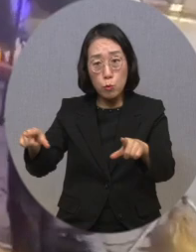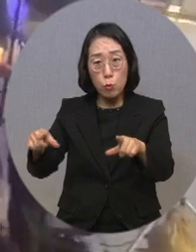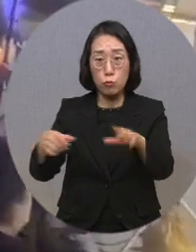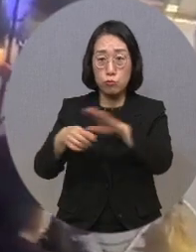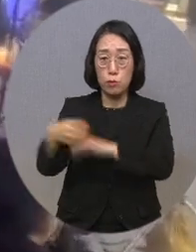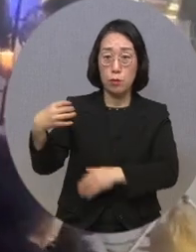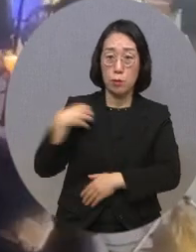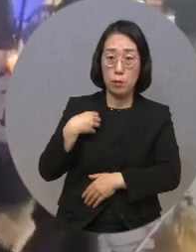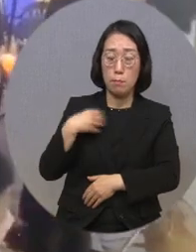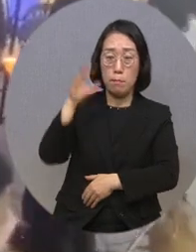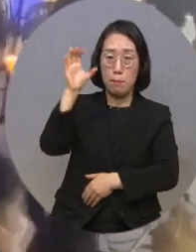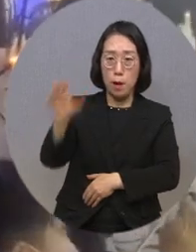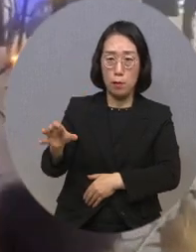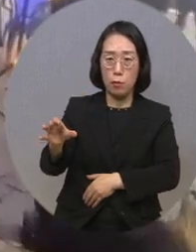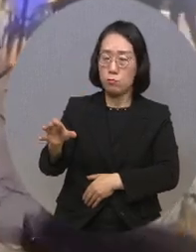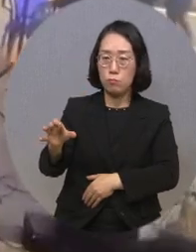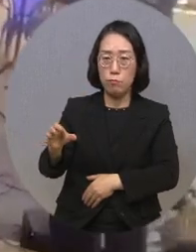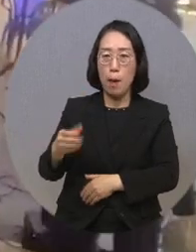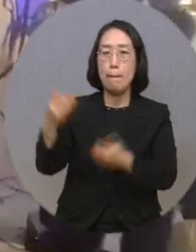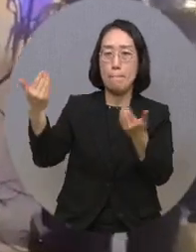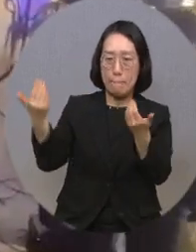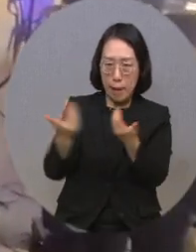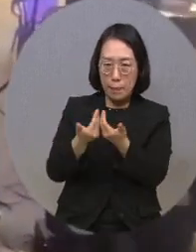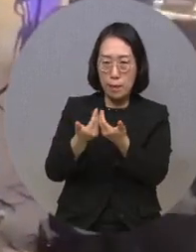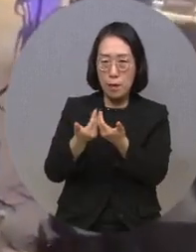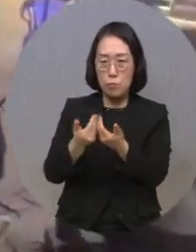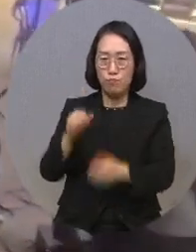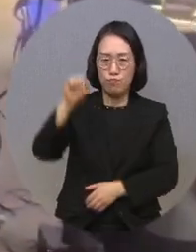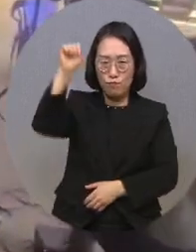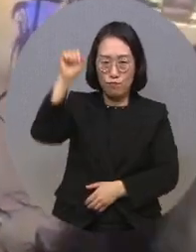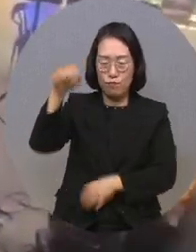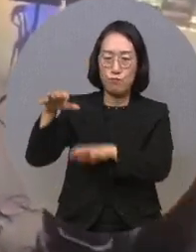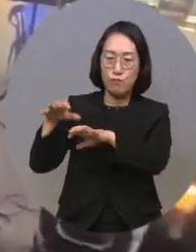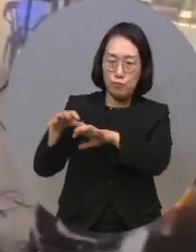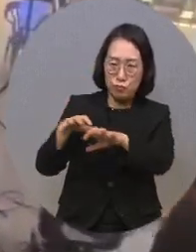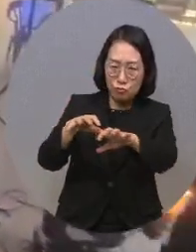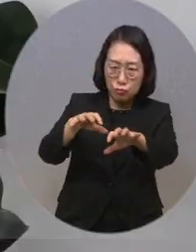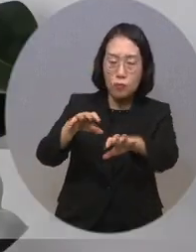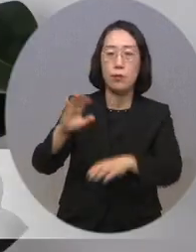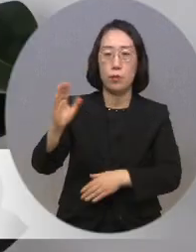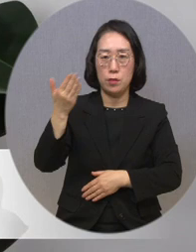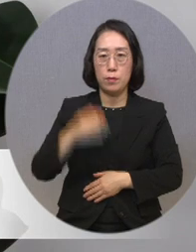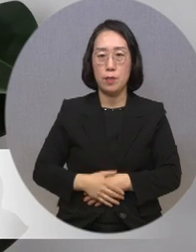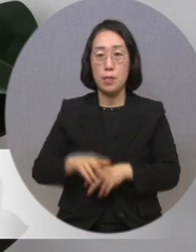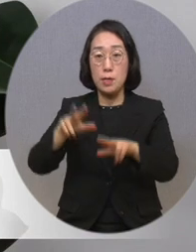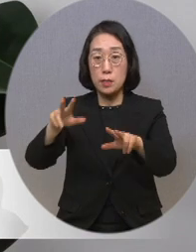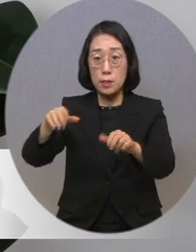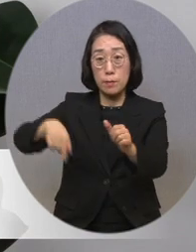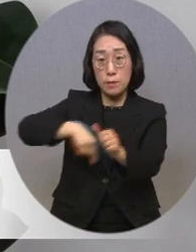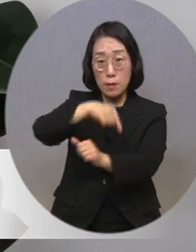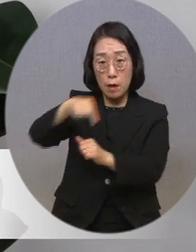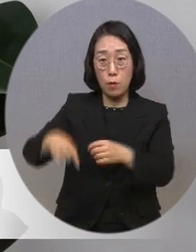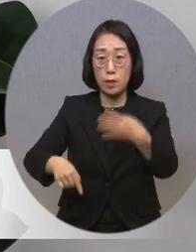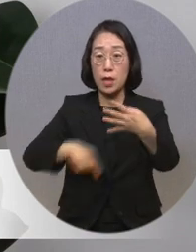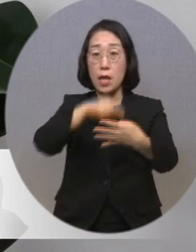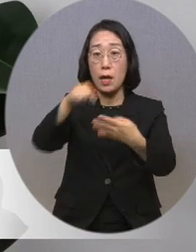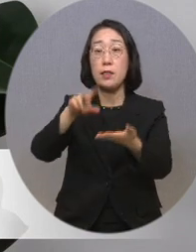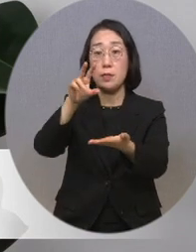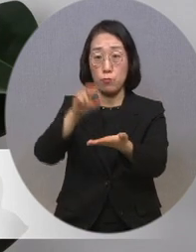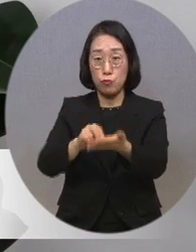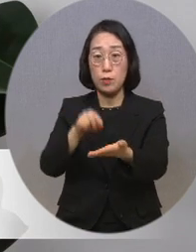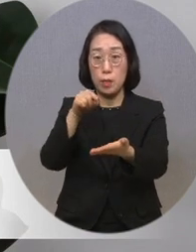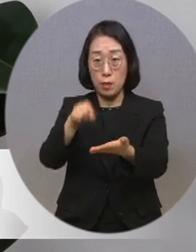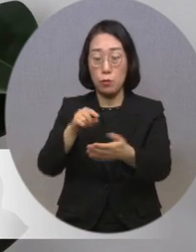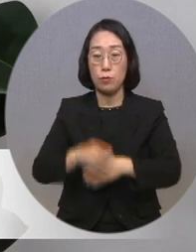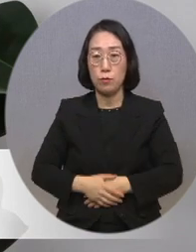추진해 시민들이 반대의 뜻을 밝히는 촛불을 들고 거리로 나오게 했습니다. 지금 진행되고 있는 4대 현안이라고